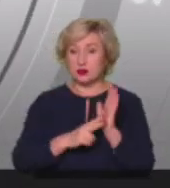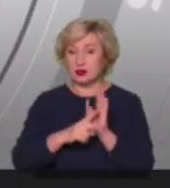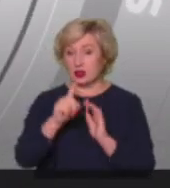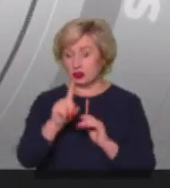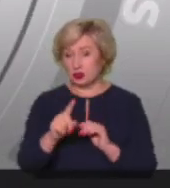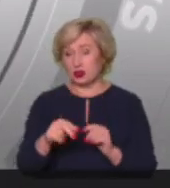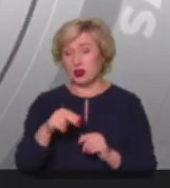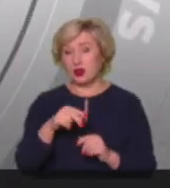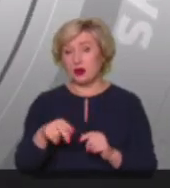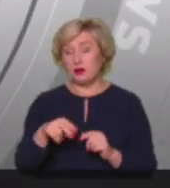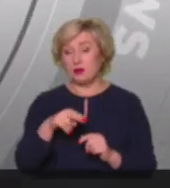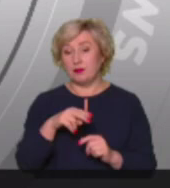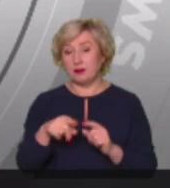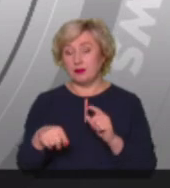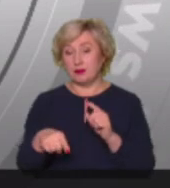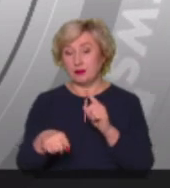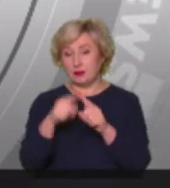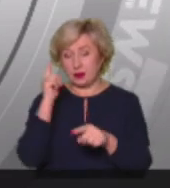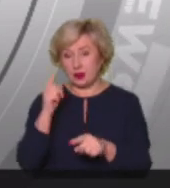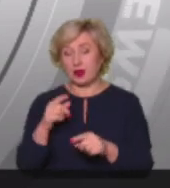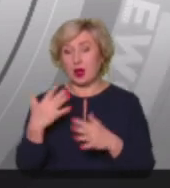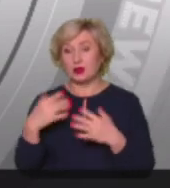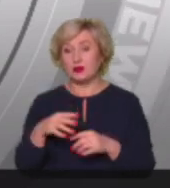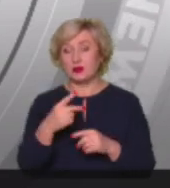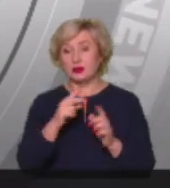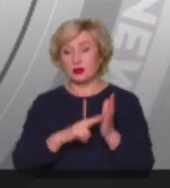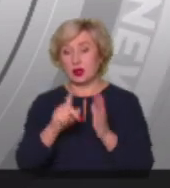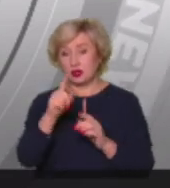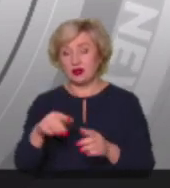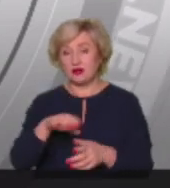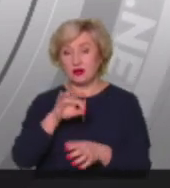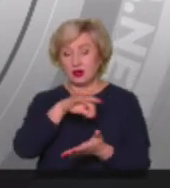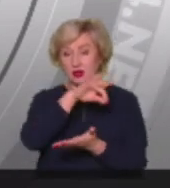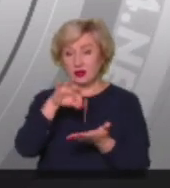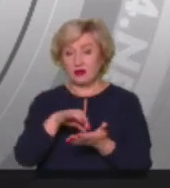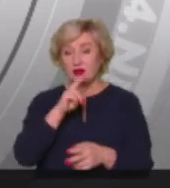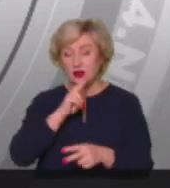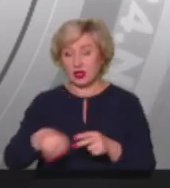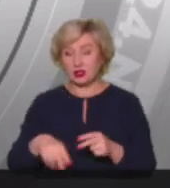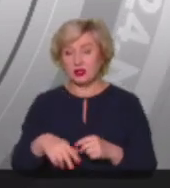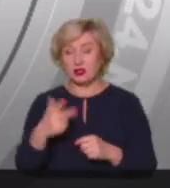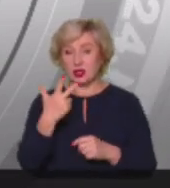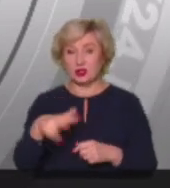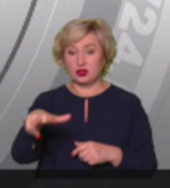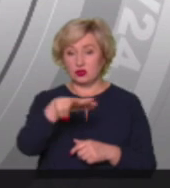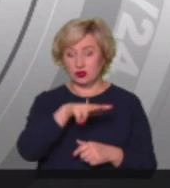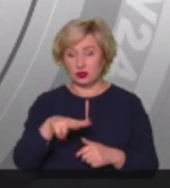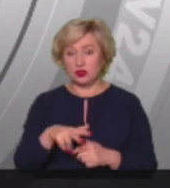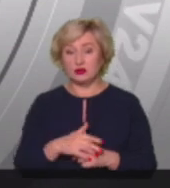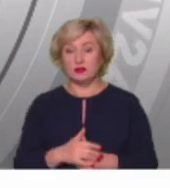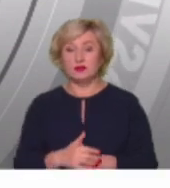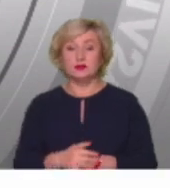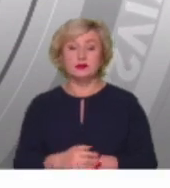проти повітряної оборони 71 втрачено локаційно і скільки це виходить три дрони Я так розумію вони